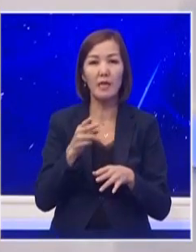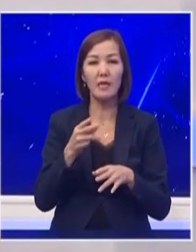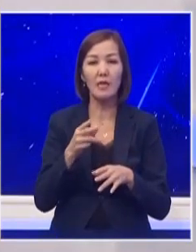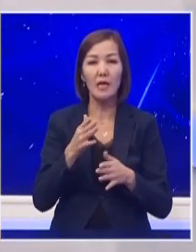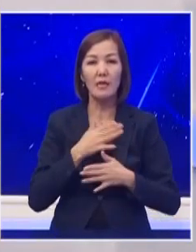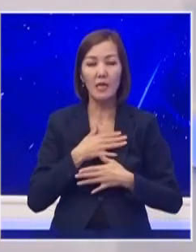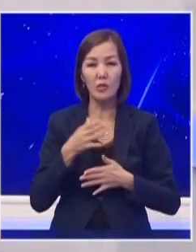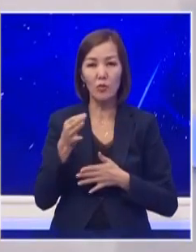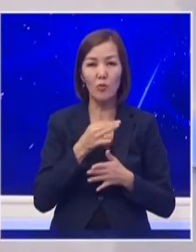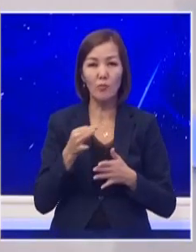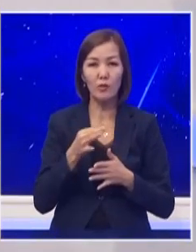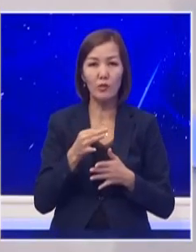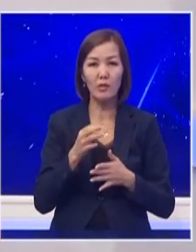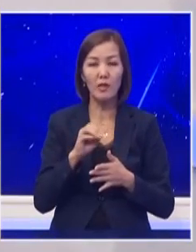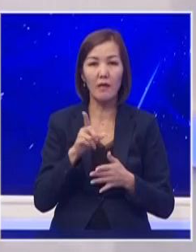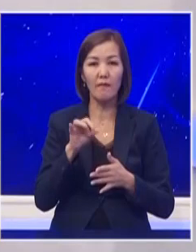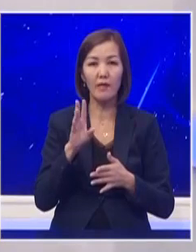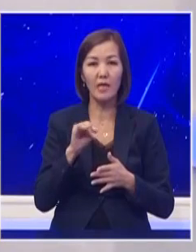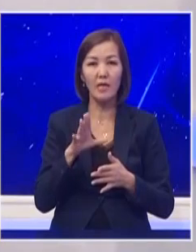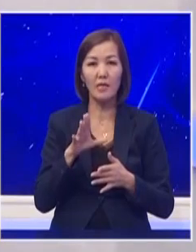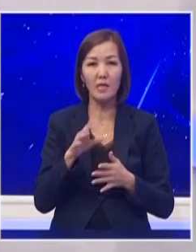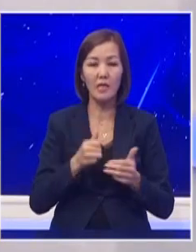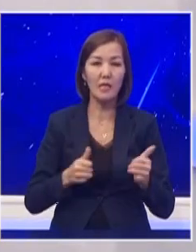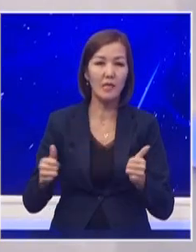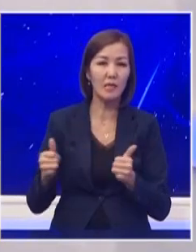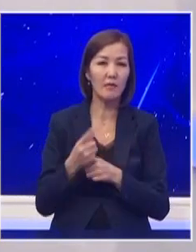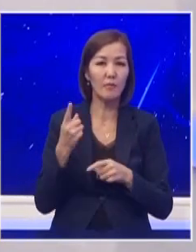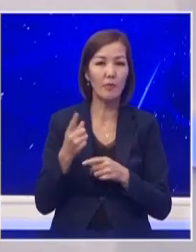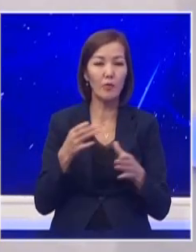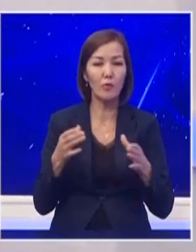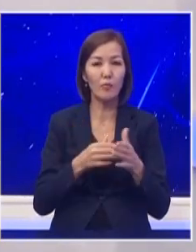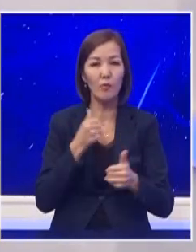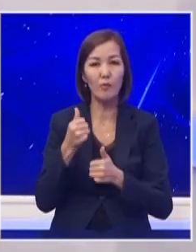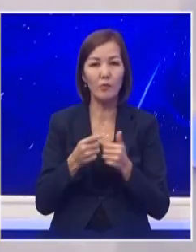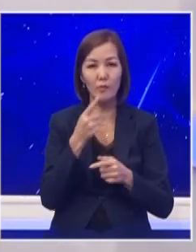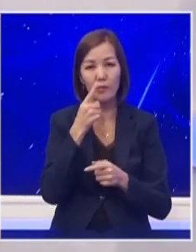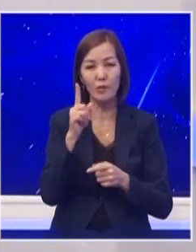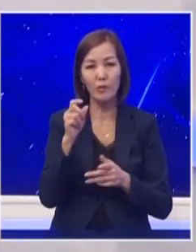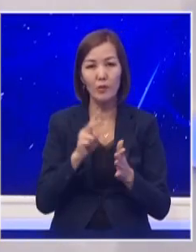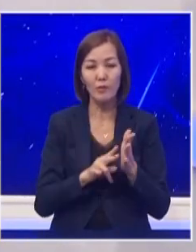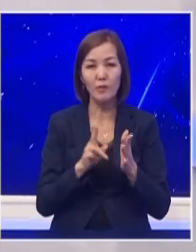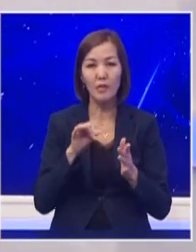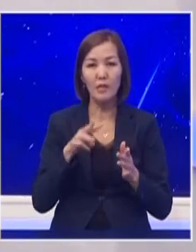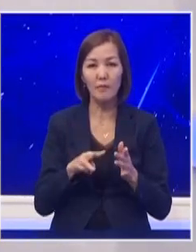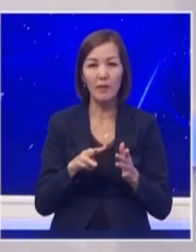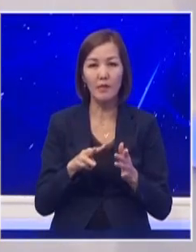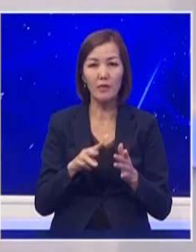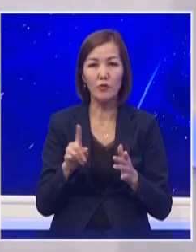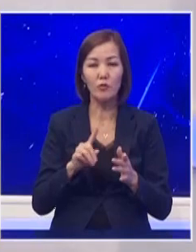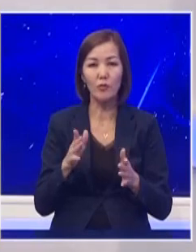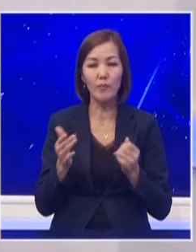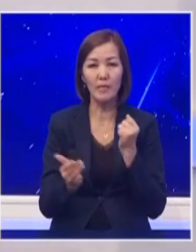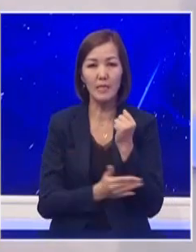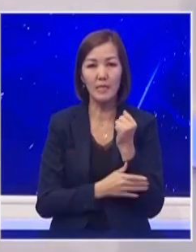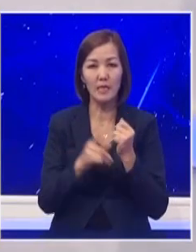уроженец области Жетысу Евгений Федоров лидировал первым на групповой гонке протяженностью 170 км стоит отметить